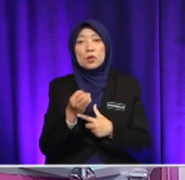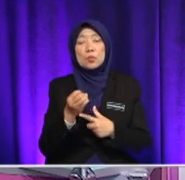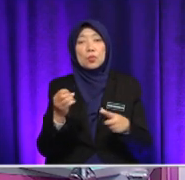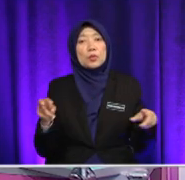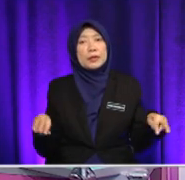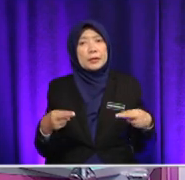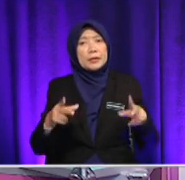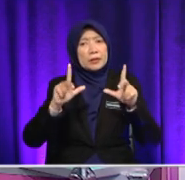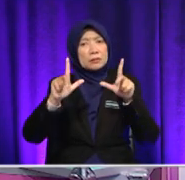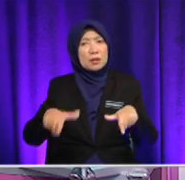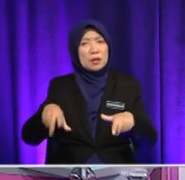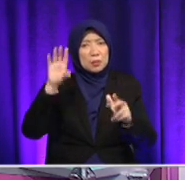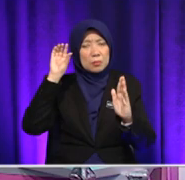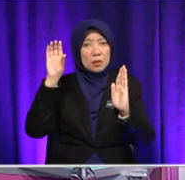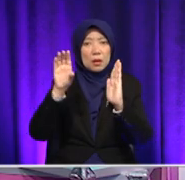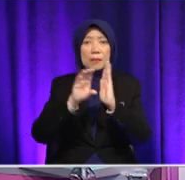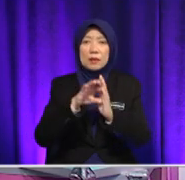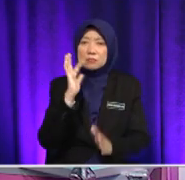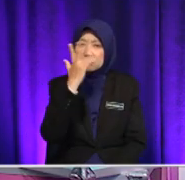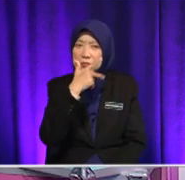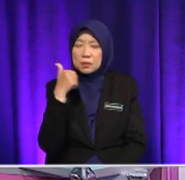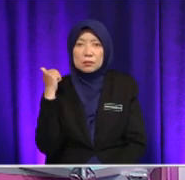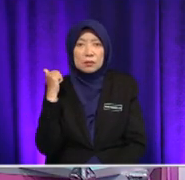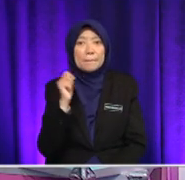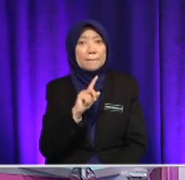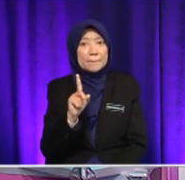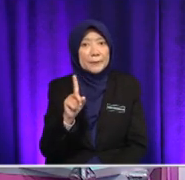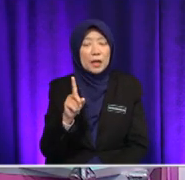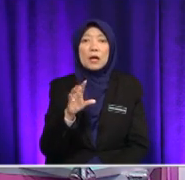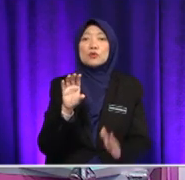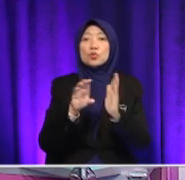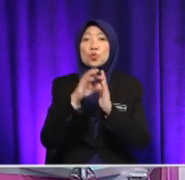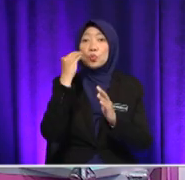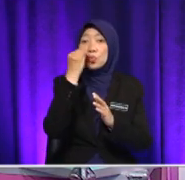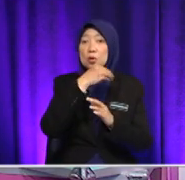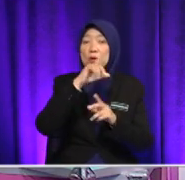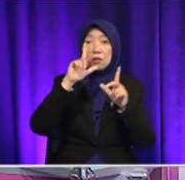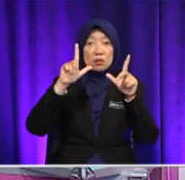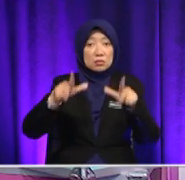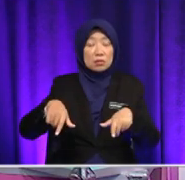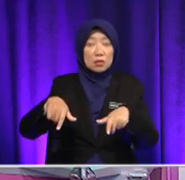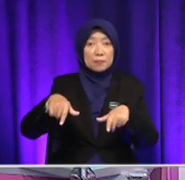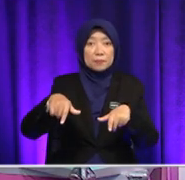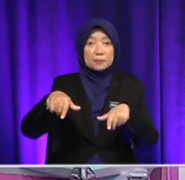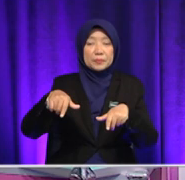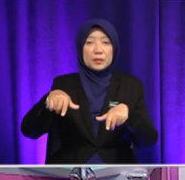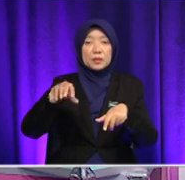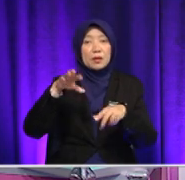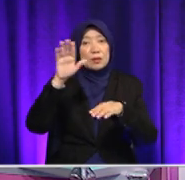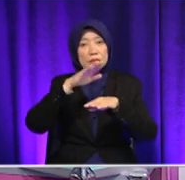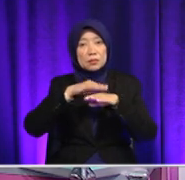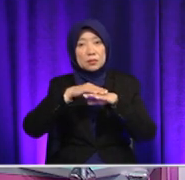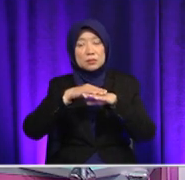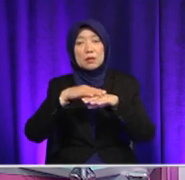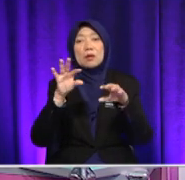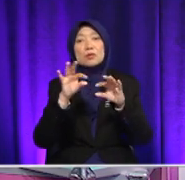menggambarkan lebih menarik perhatian kalau contohnya bunga ini kita letak di ujung sana tulisan di ujung sini dia